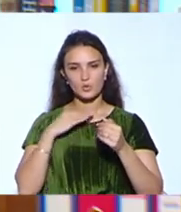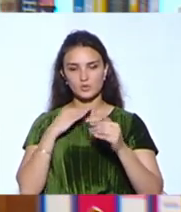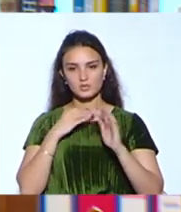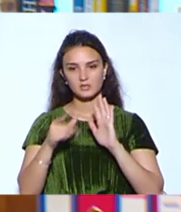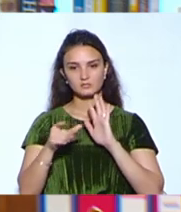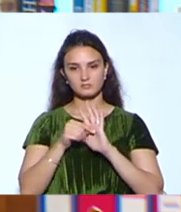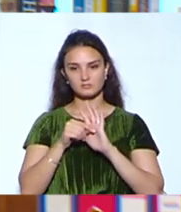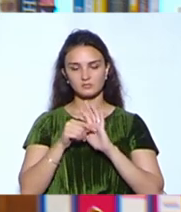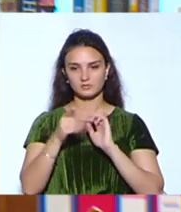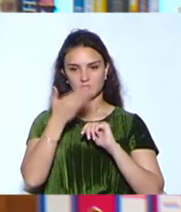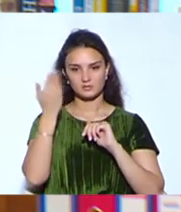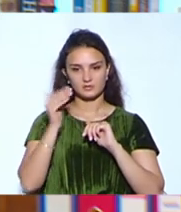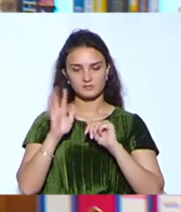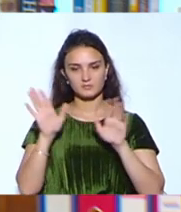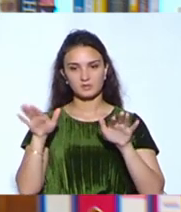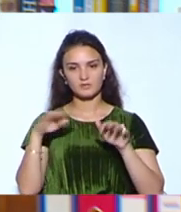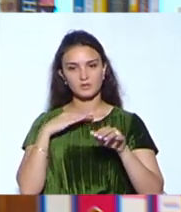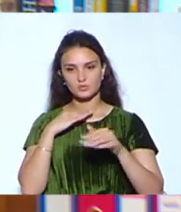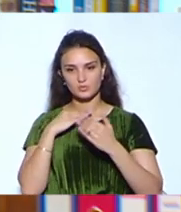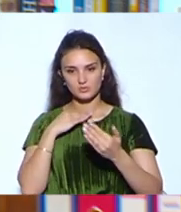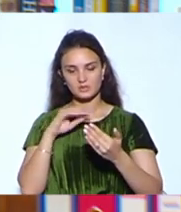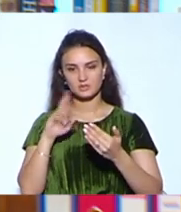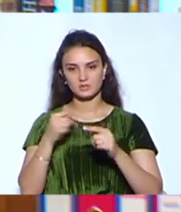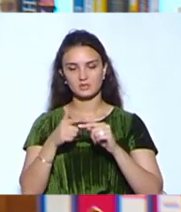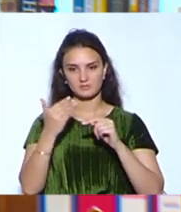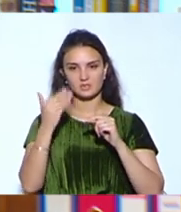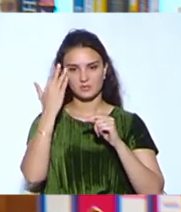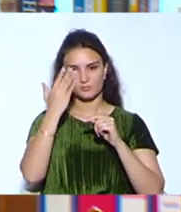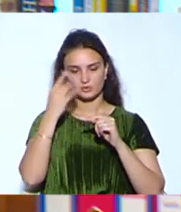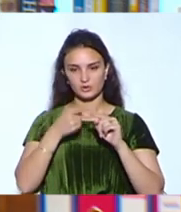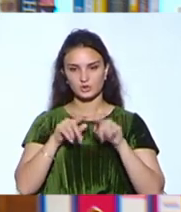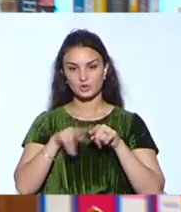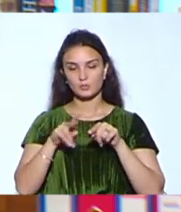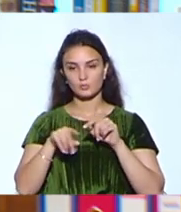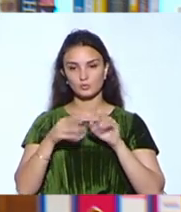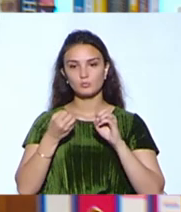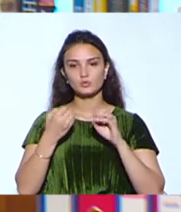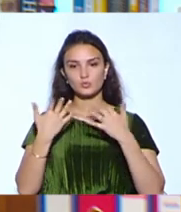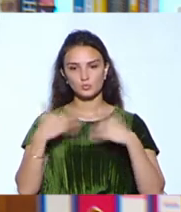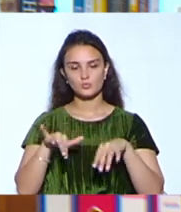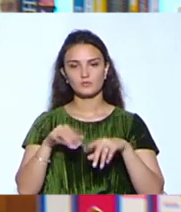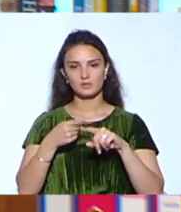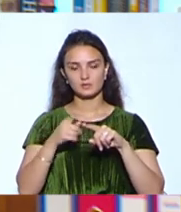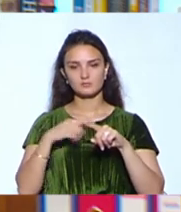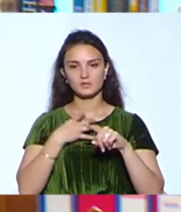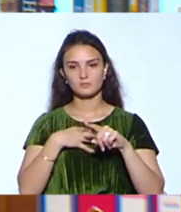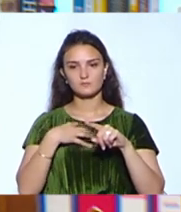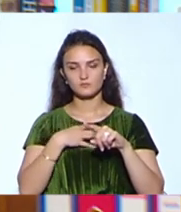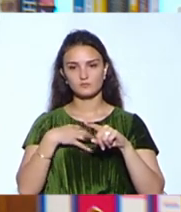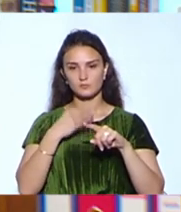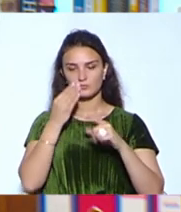ხორცთან კომბინაციაში, არ დაგავიწყდეთ ფრინველის ხორცი და თქვენ წარმოიდგინეთ შემოდგომაზე უკვე ძალიან